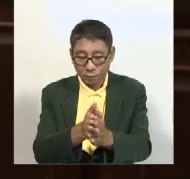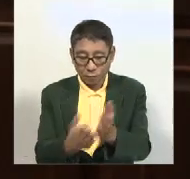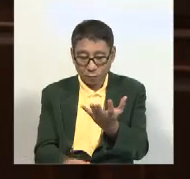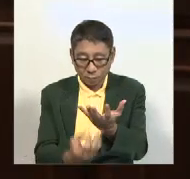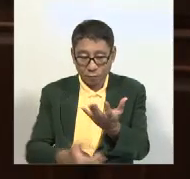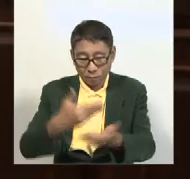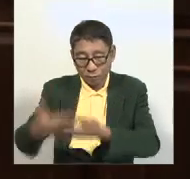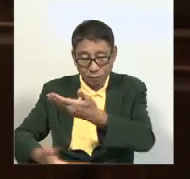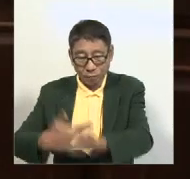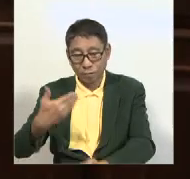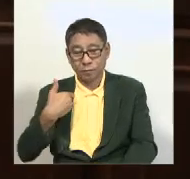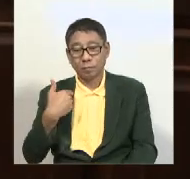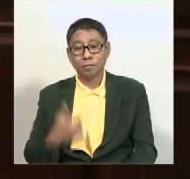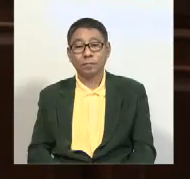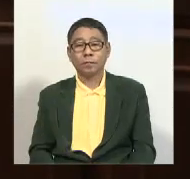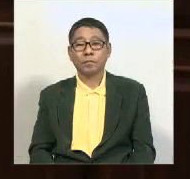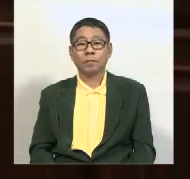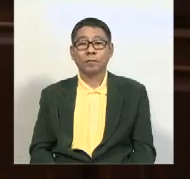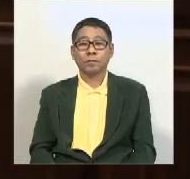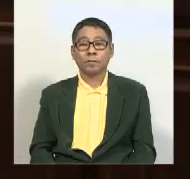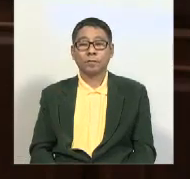ล่านี้เป็นต้น